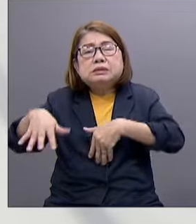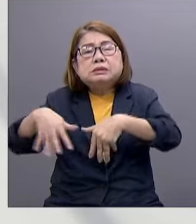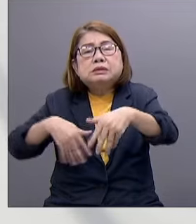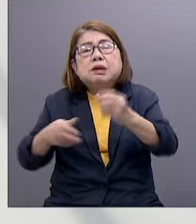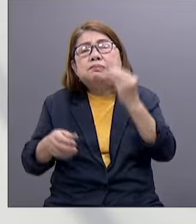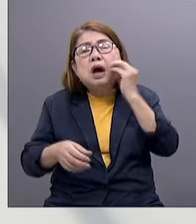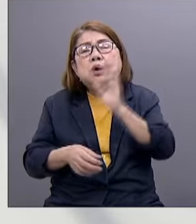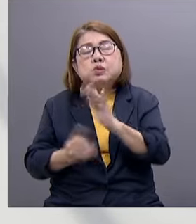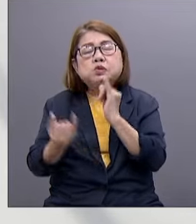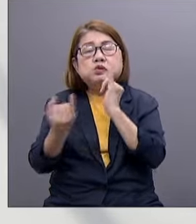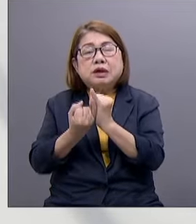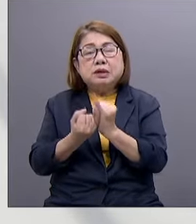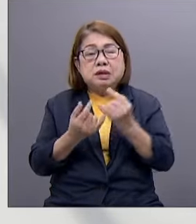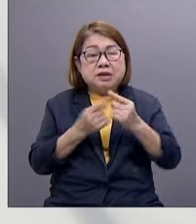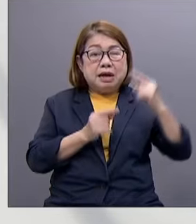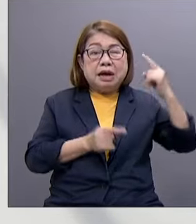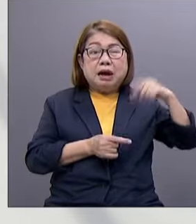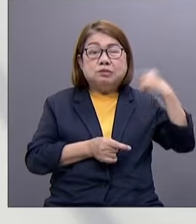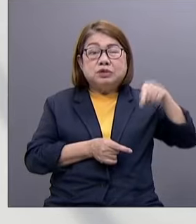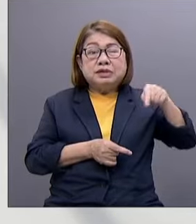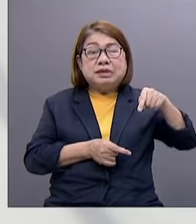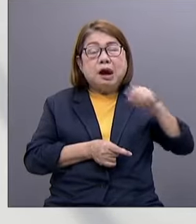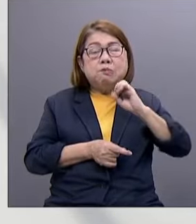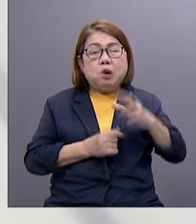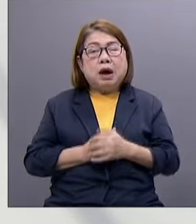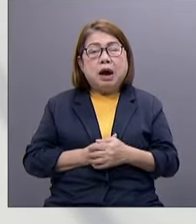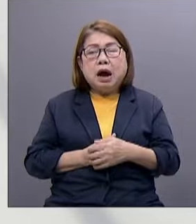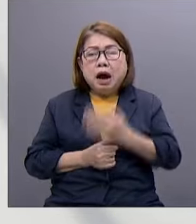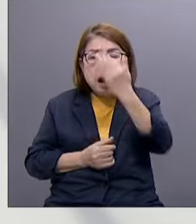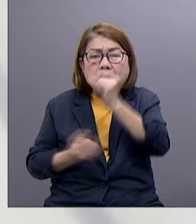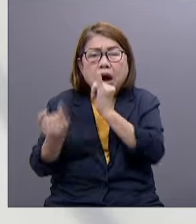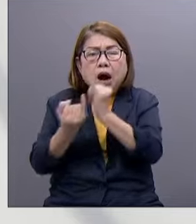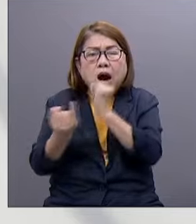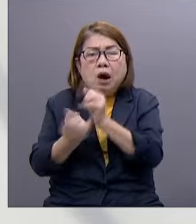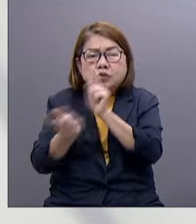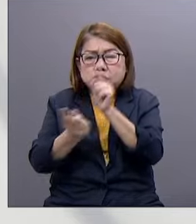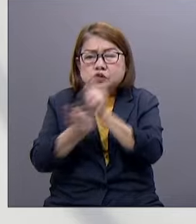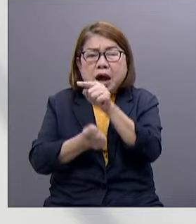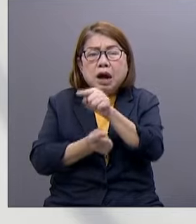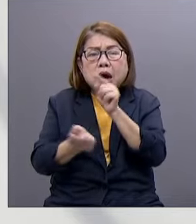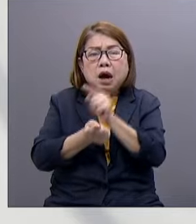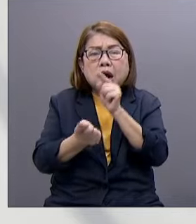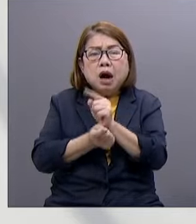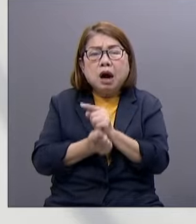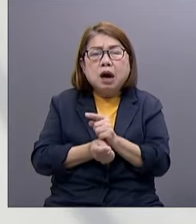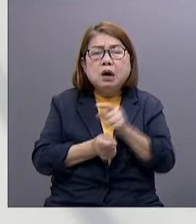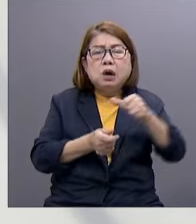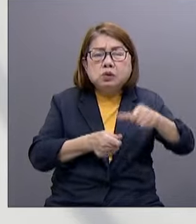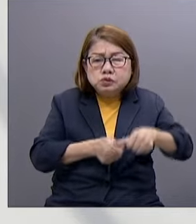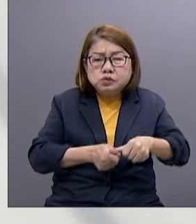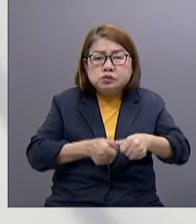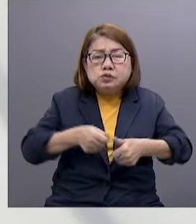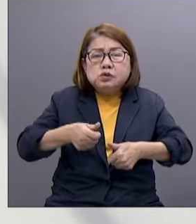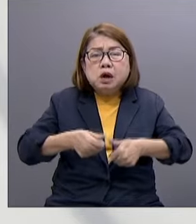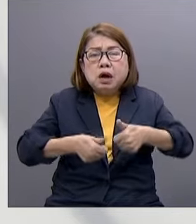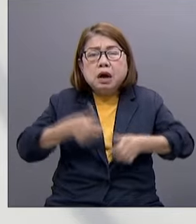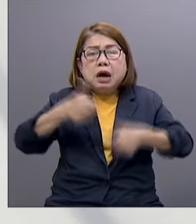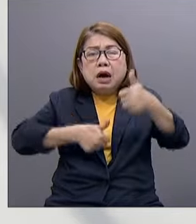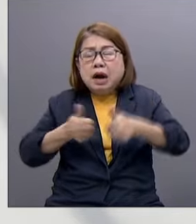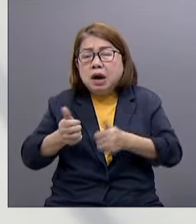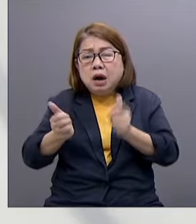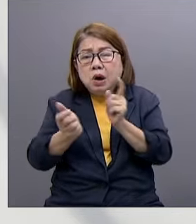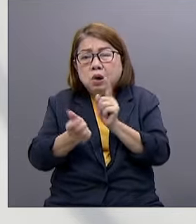พียงแต่ว่าคุณนารากรก็บอกว่าเอ๊ะทำไมเขารู้จักกันนะในช่วงของการที่ไปพบกันในวันนั้นเนี่ยซึ่งคุณนารากรก็เลยบอก